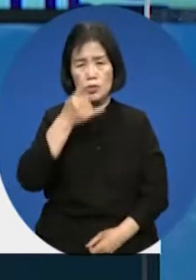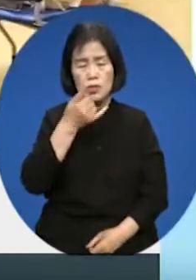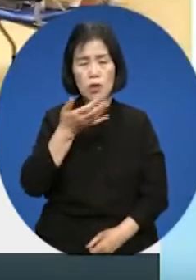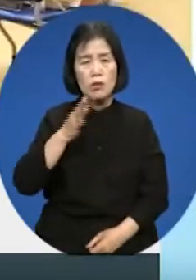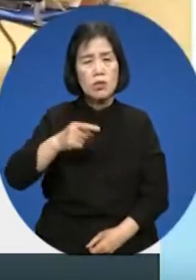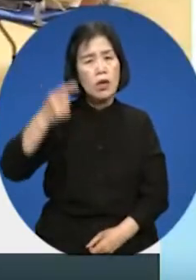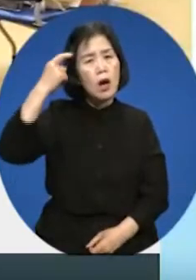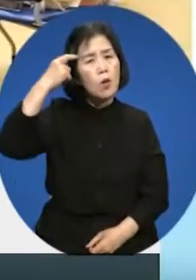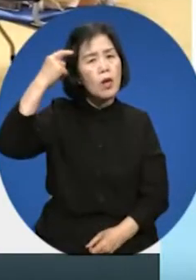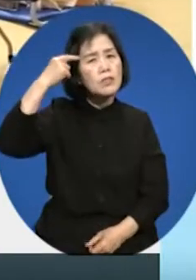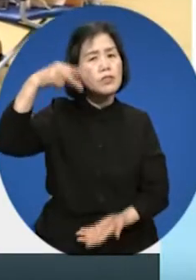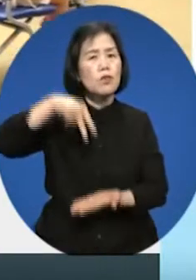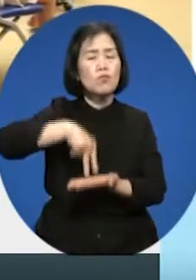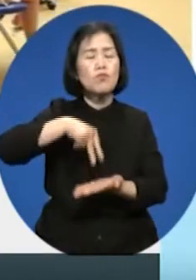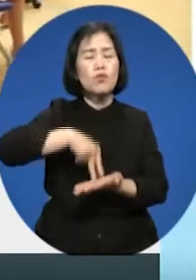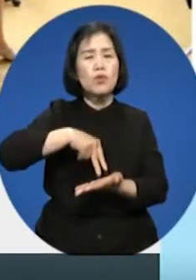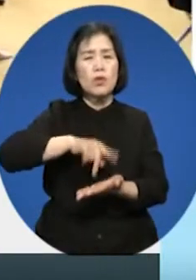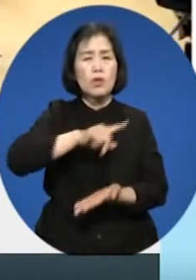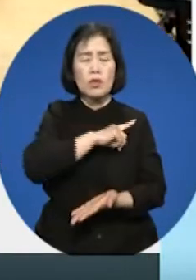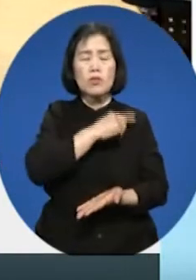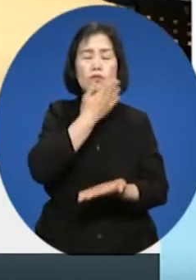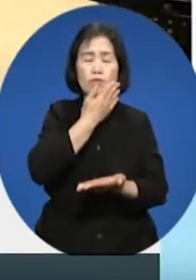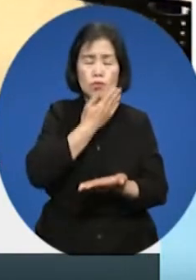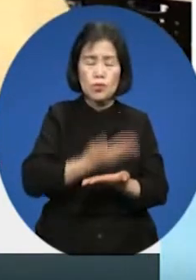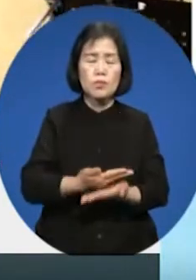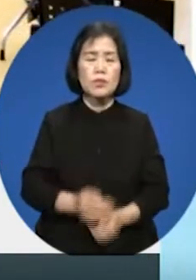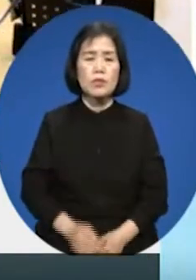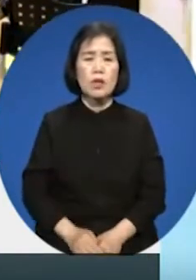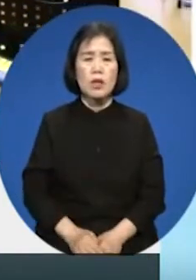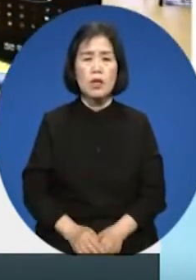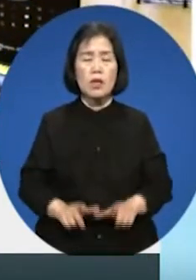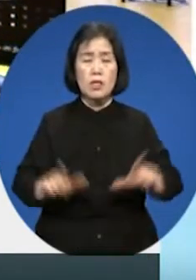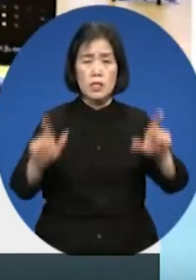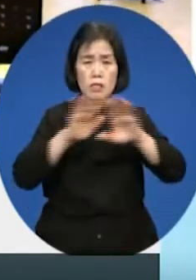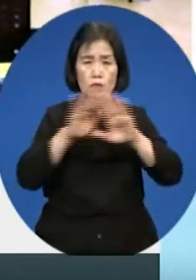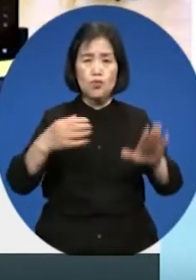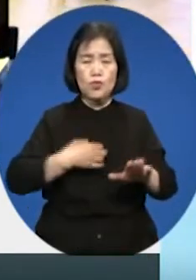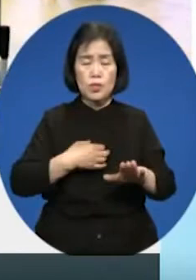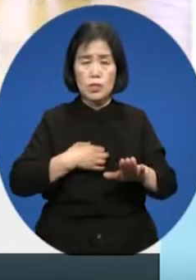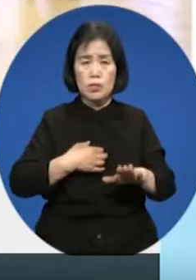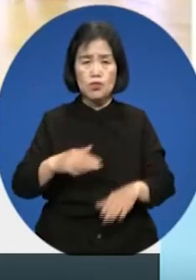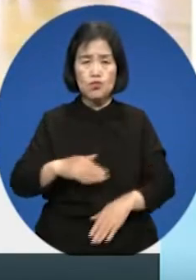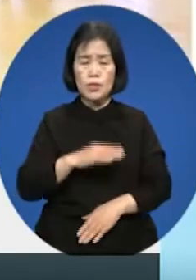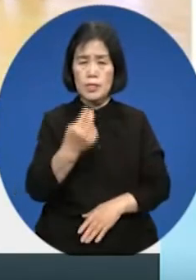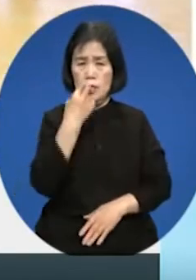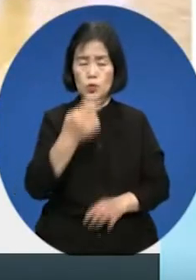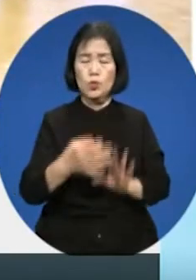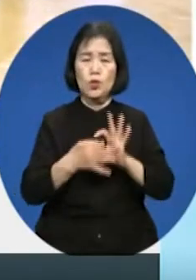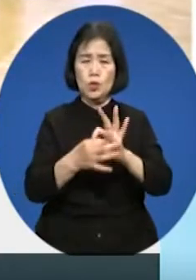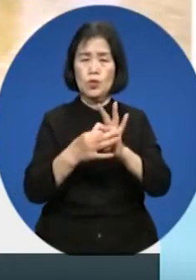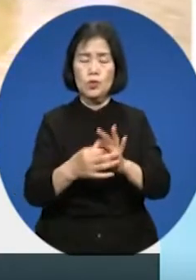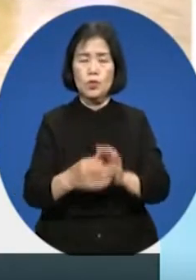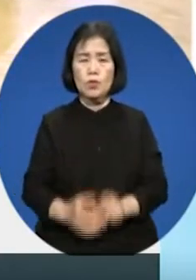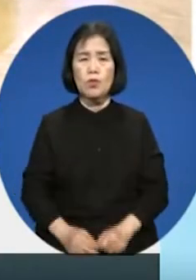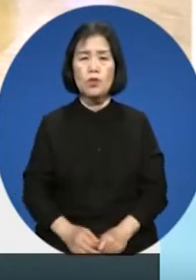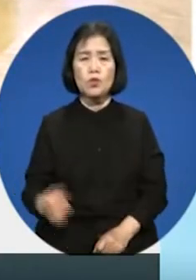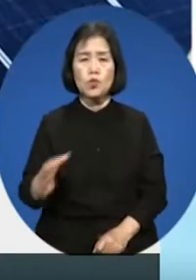관점으로 접근하냐가 가장 중요한 문제인 것 같아요. 사실은 기후 위기가 우리의 생존권 문제이기도 하고 네. 사실은